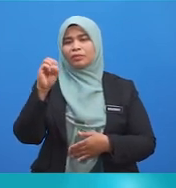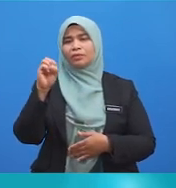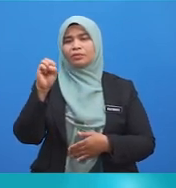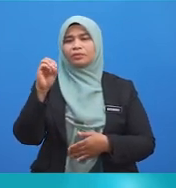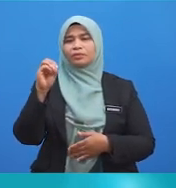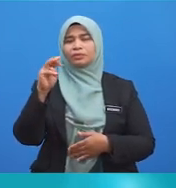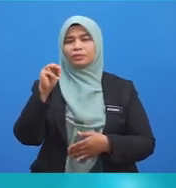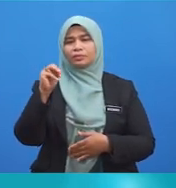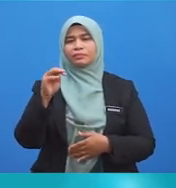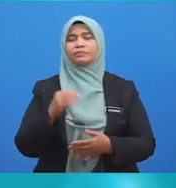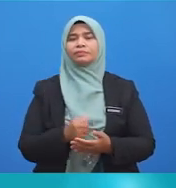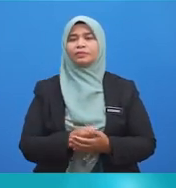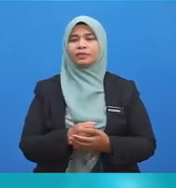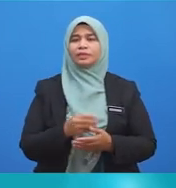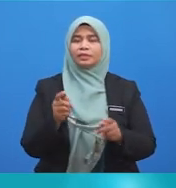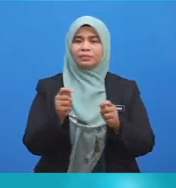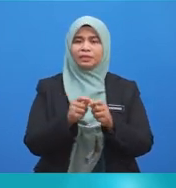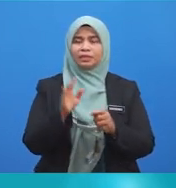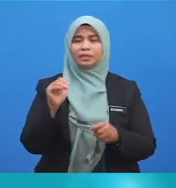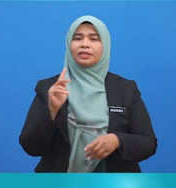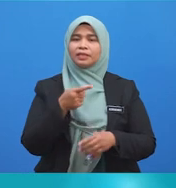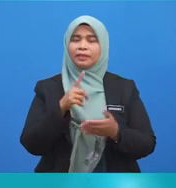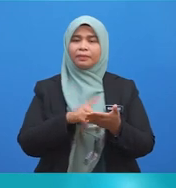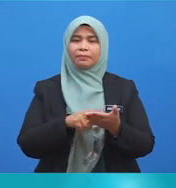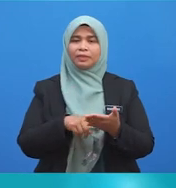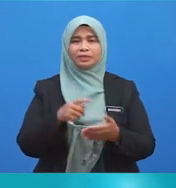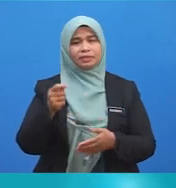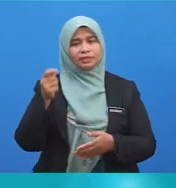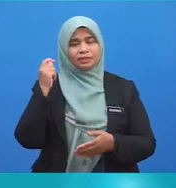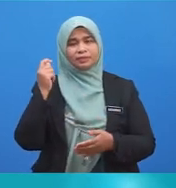telah kita bincangkan sebelum ini.